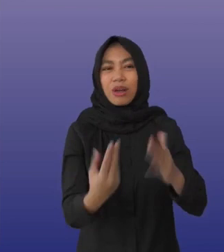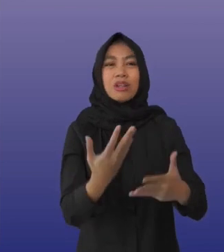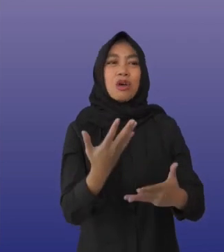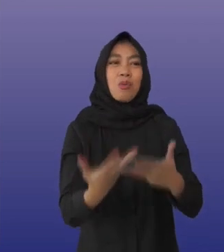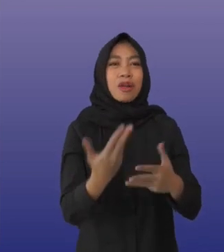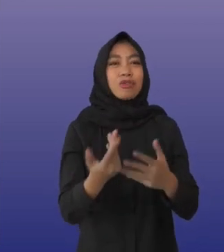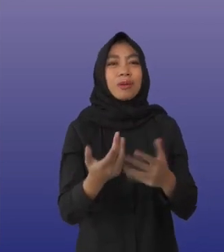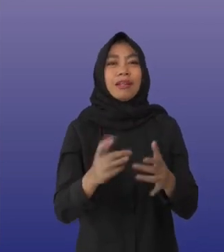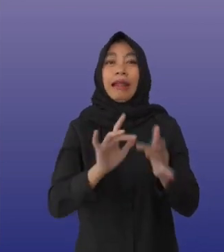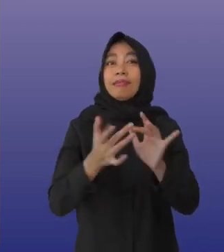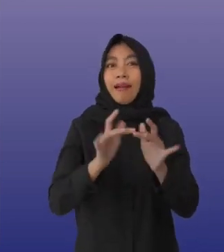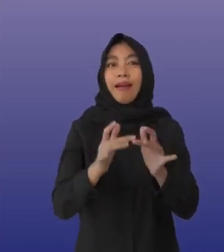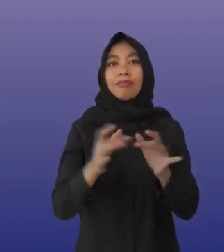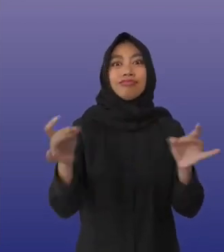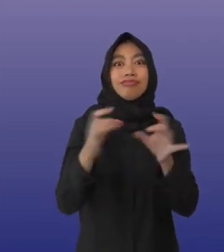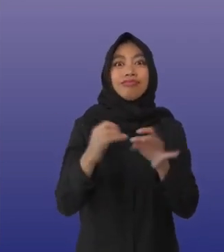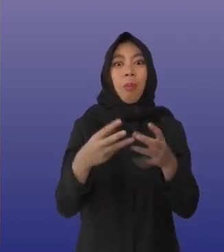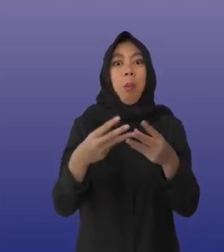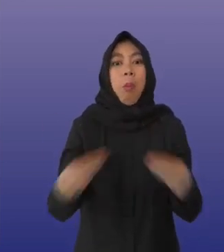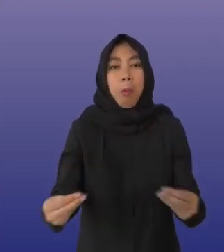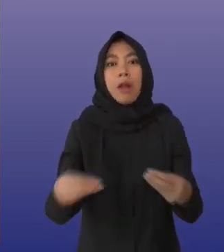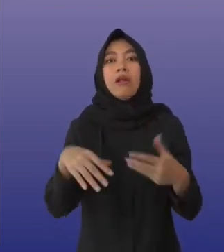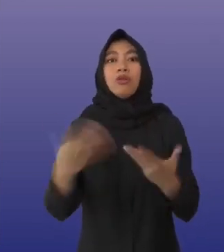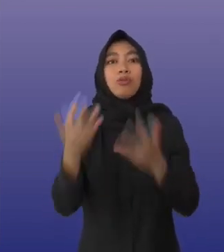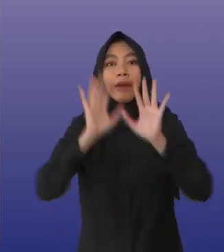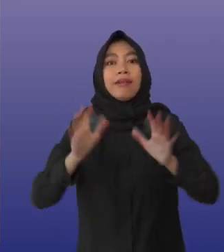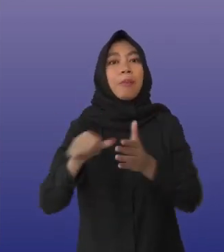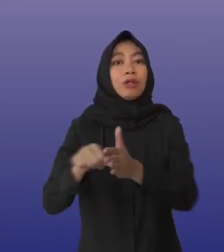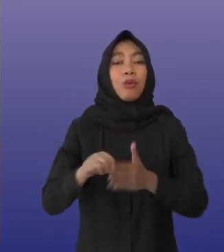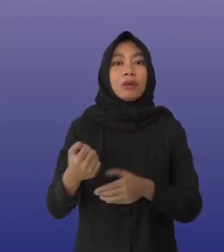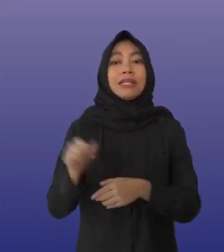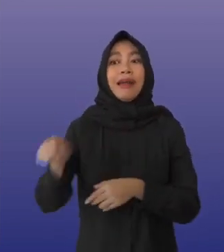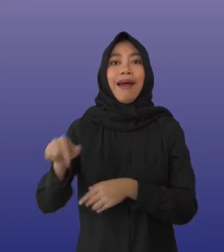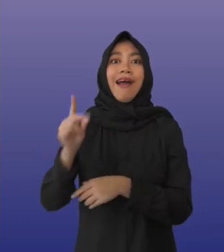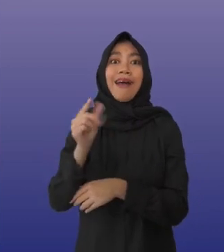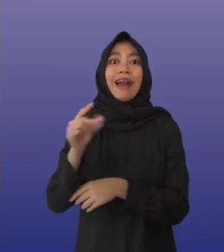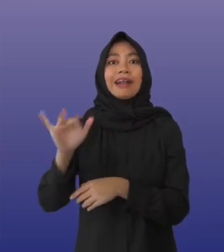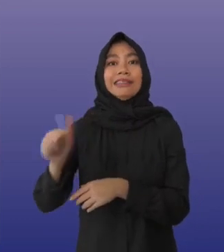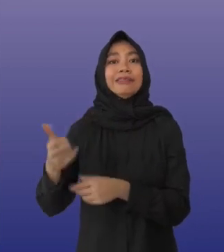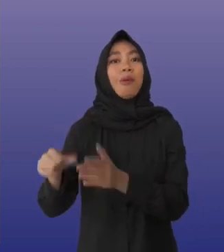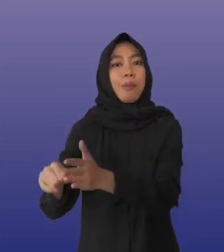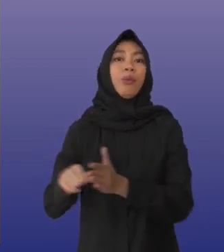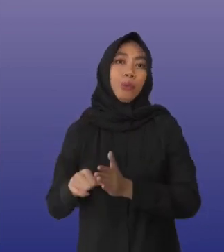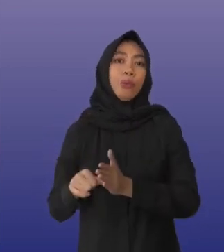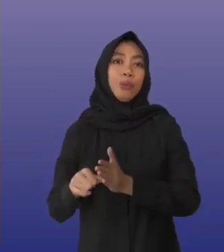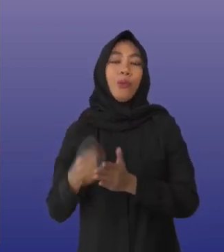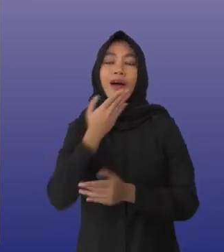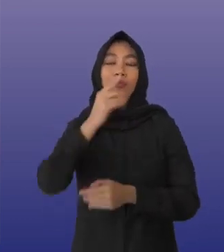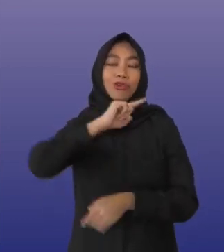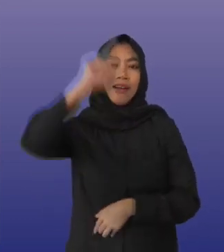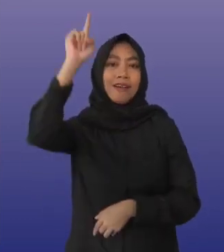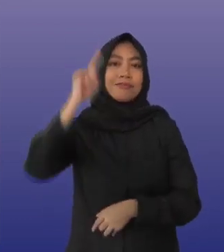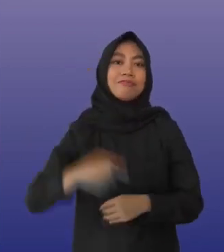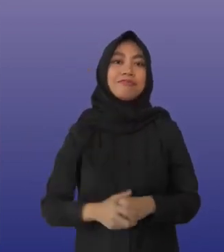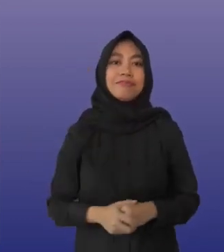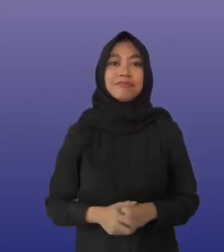belum ada sinyal di tempatnya, belum ada media yang dapat dilakukan. Tetapi dengan media RRI ini, alhamdulillah